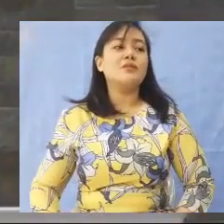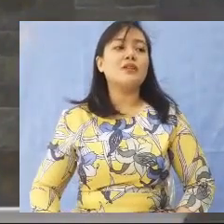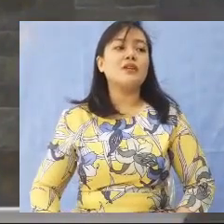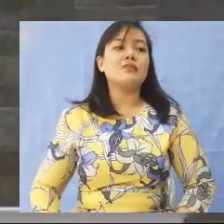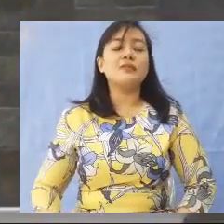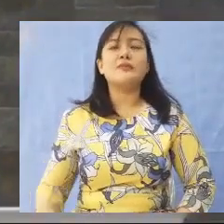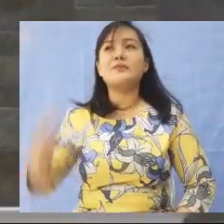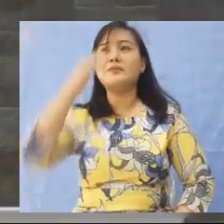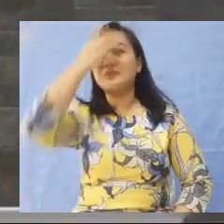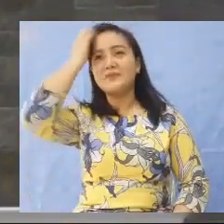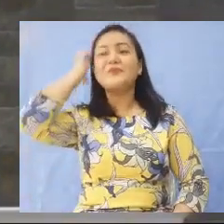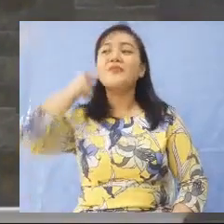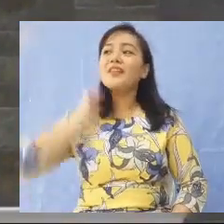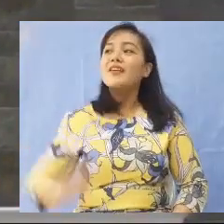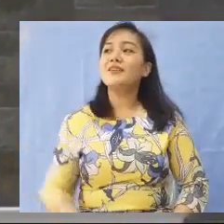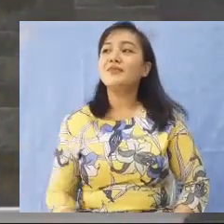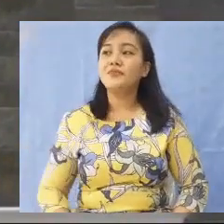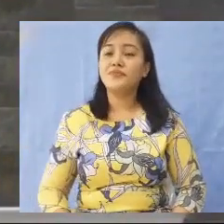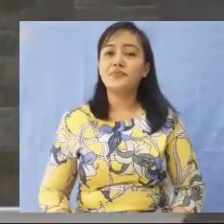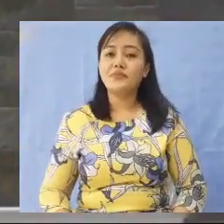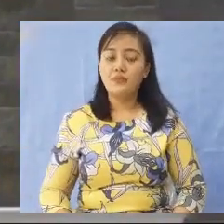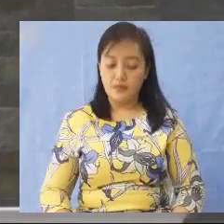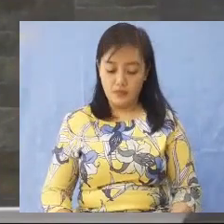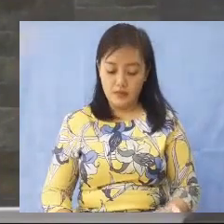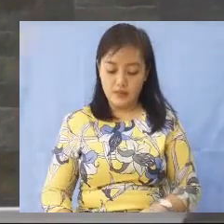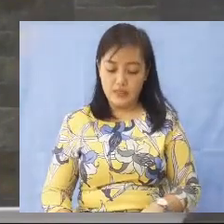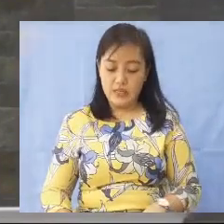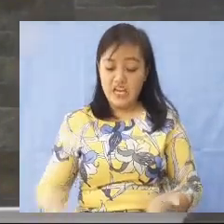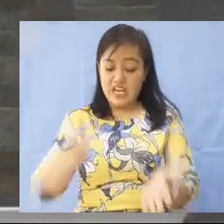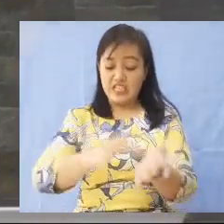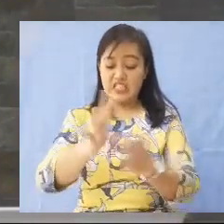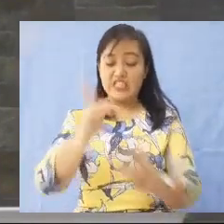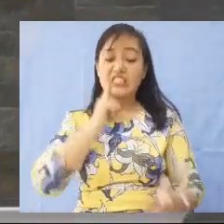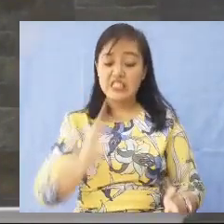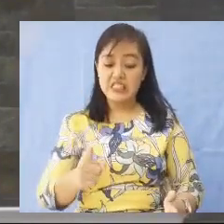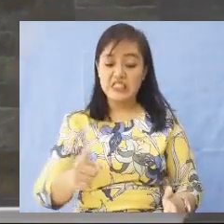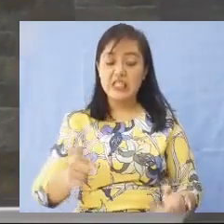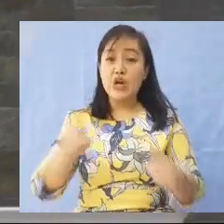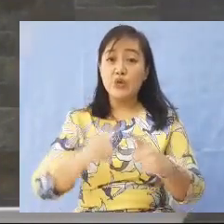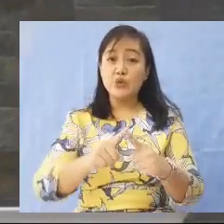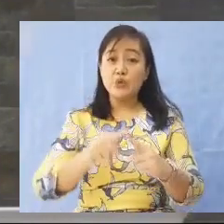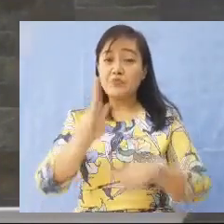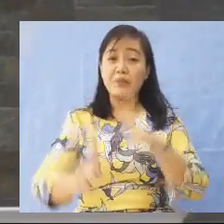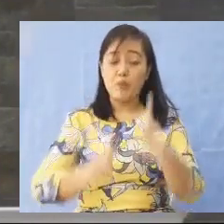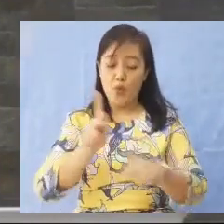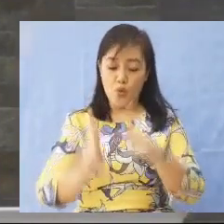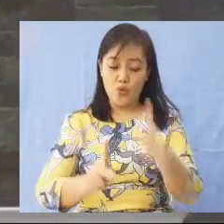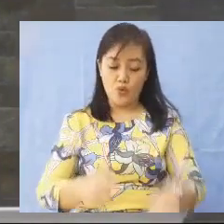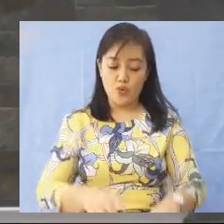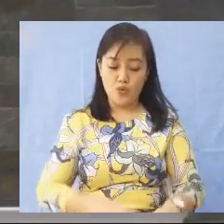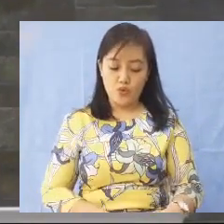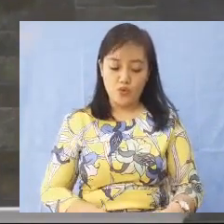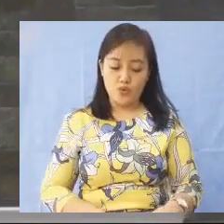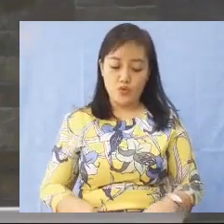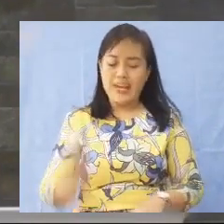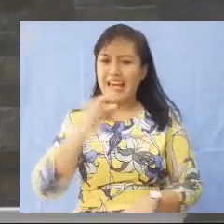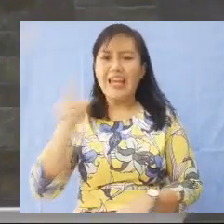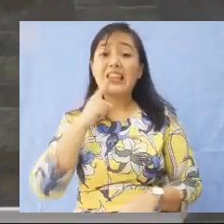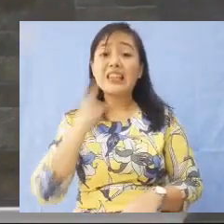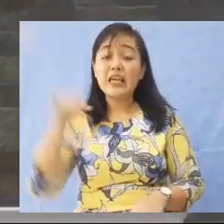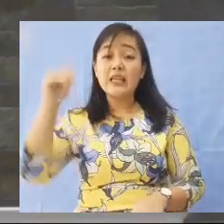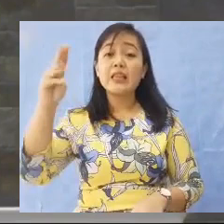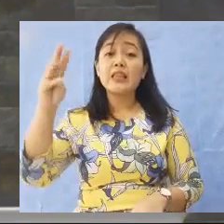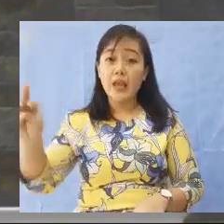kanya. Na ang sabi po ng Biblia po dito, sabi ni Kristo dito, kung sino man sa inyo ang nauuhaw, lumapit kayo